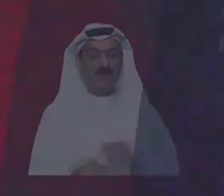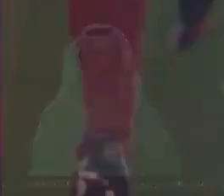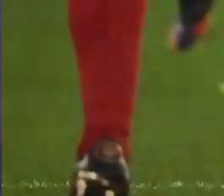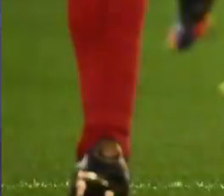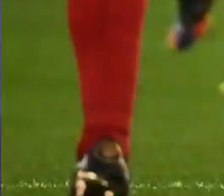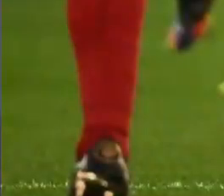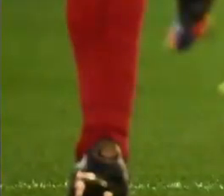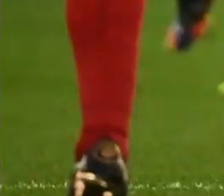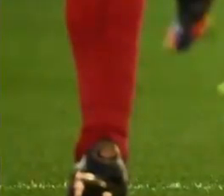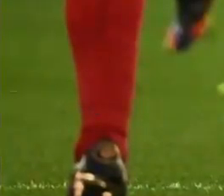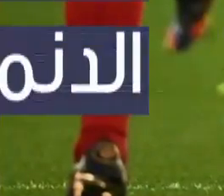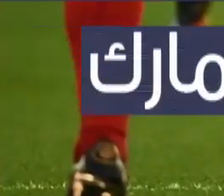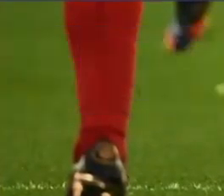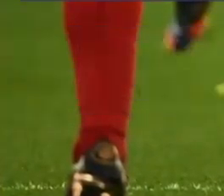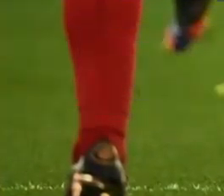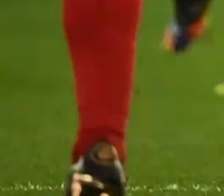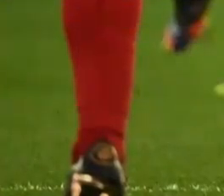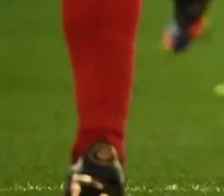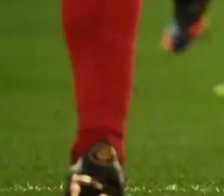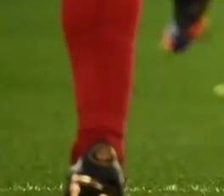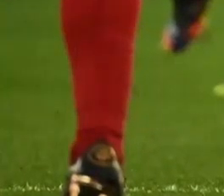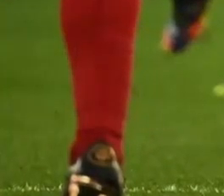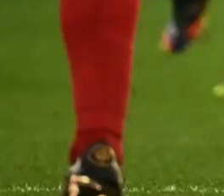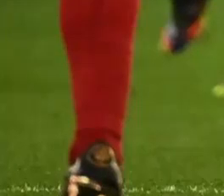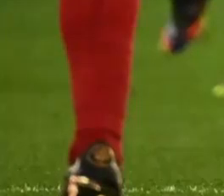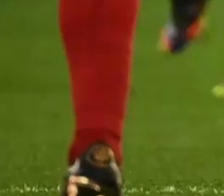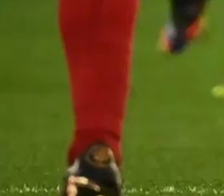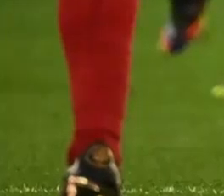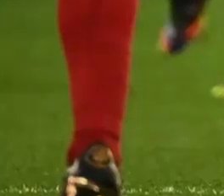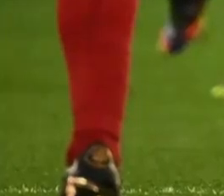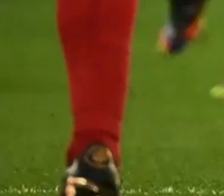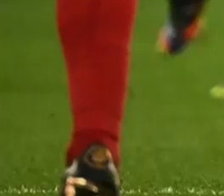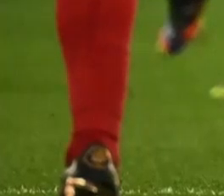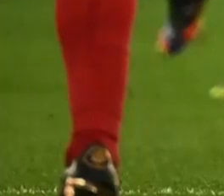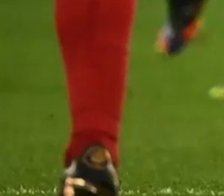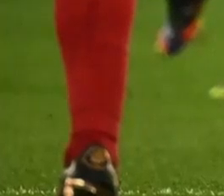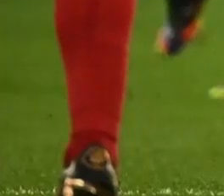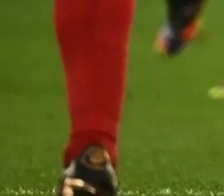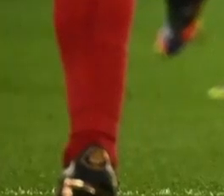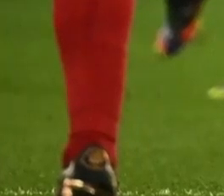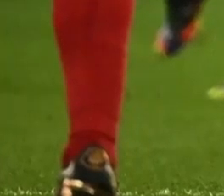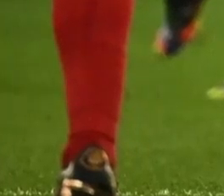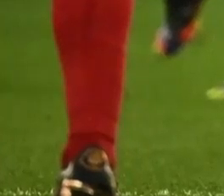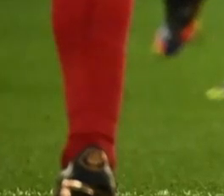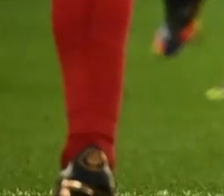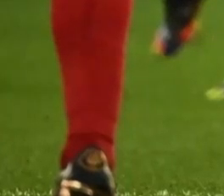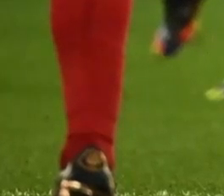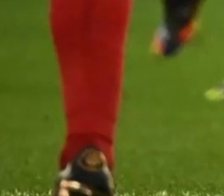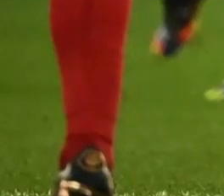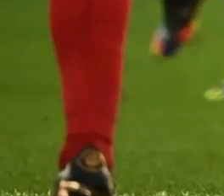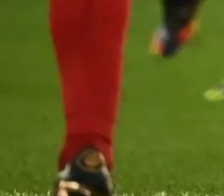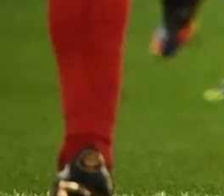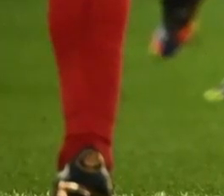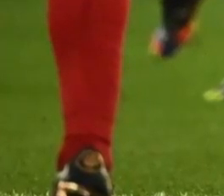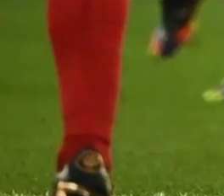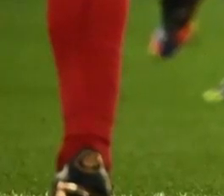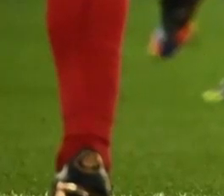لقاءات المجموعة الرابعة. المنتخبان نقاط المباراة الثلاث.